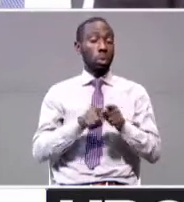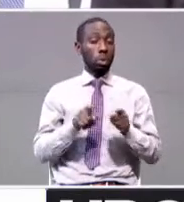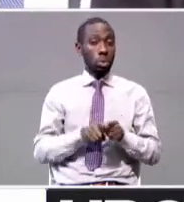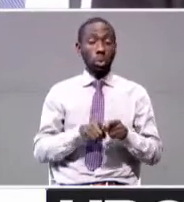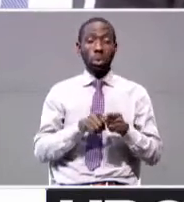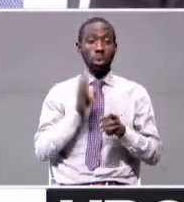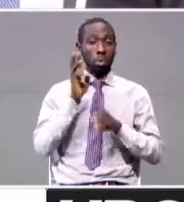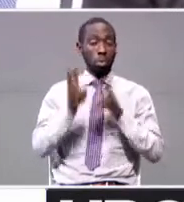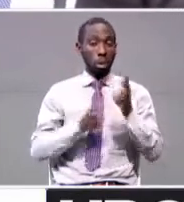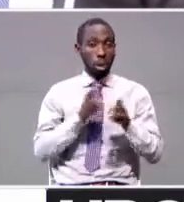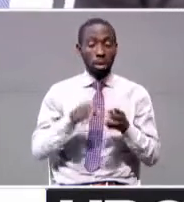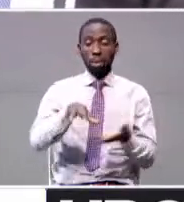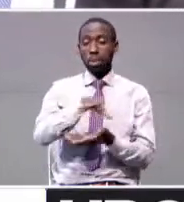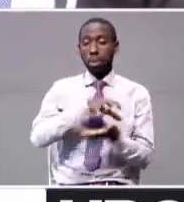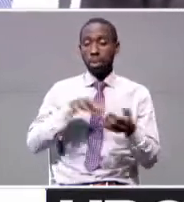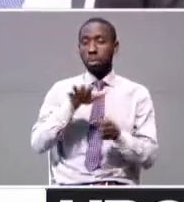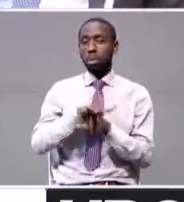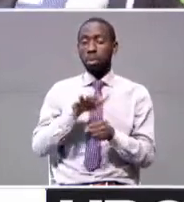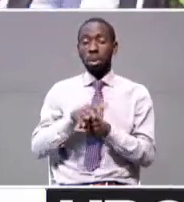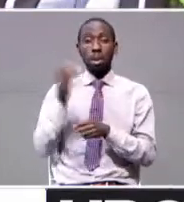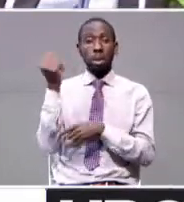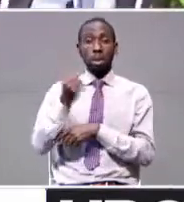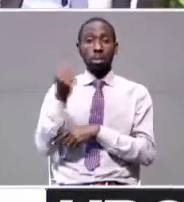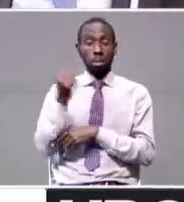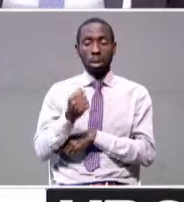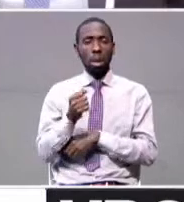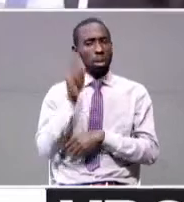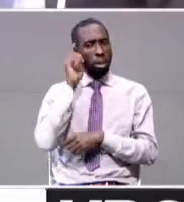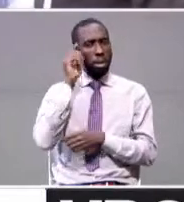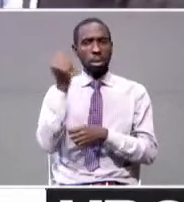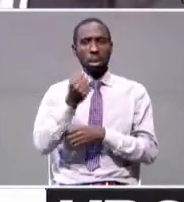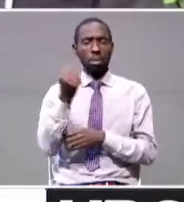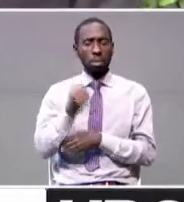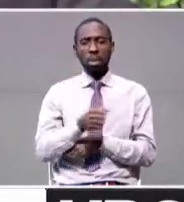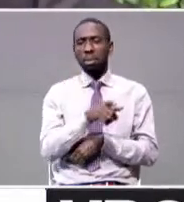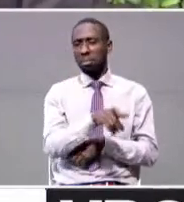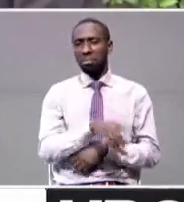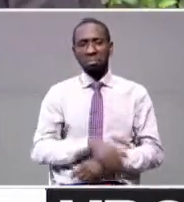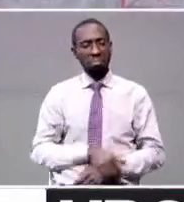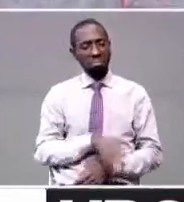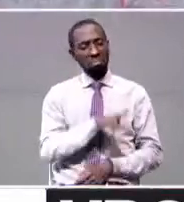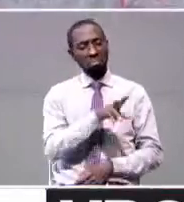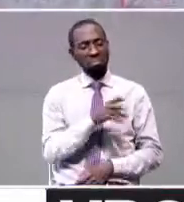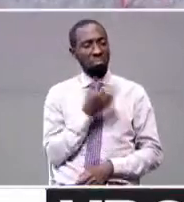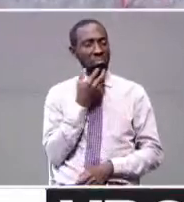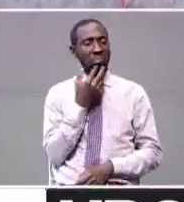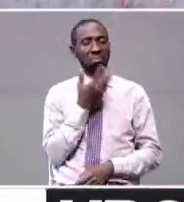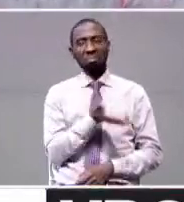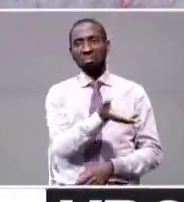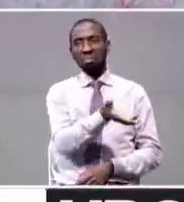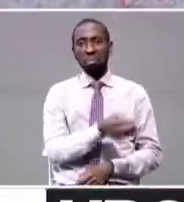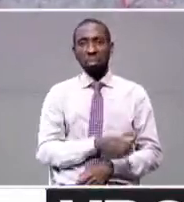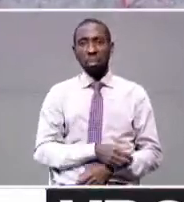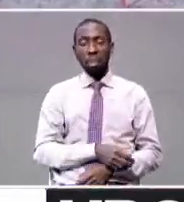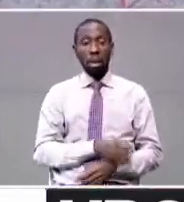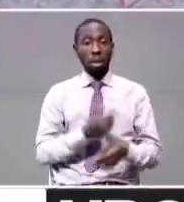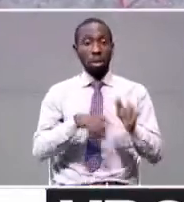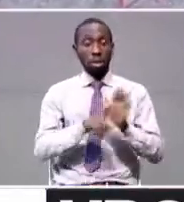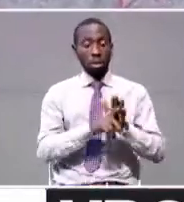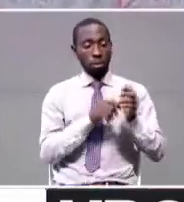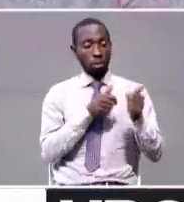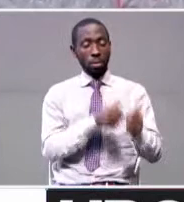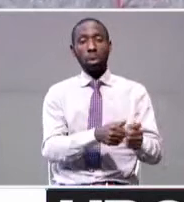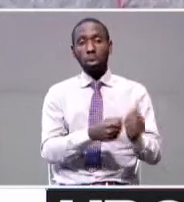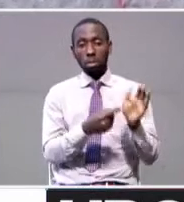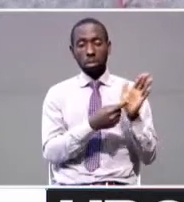mu kibiina kya DP mu kiseera kino nga bagamba kumpi DP yafuuka dde ekisekererwa buli wamu. Amateeka agagobererwa nga ekibiina kya